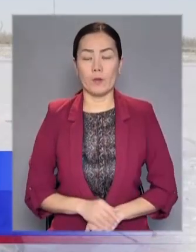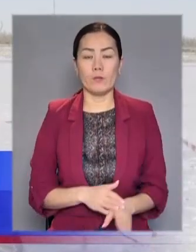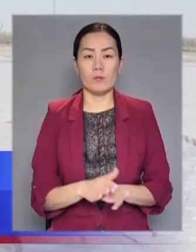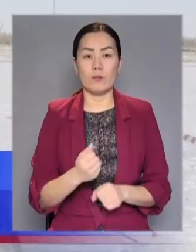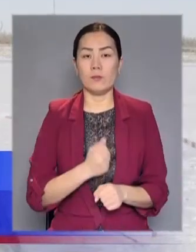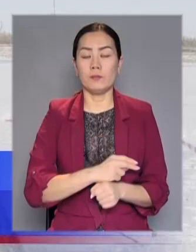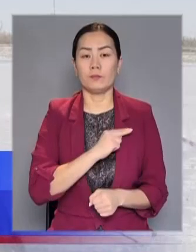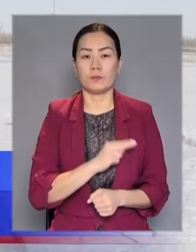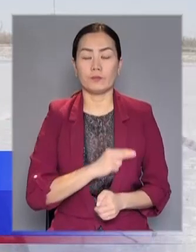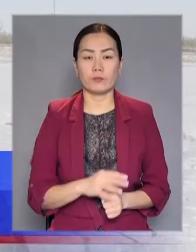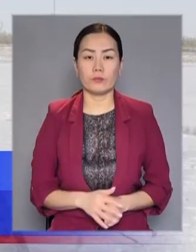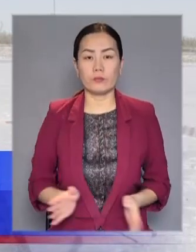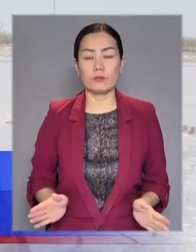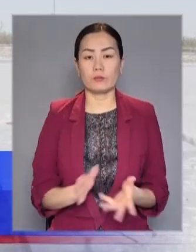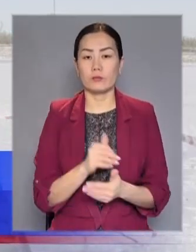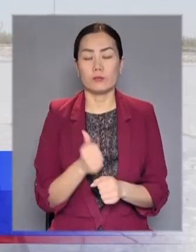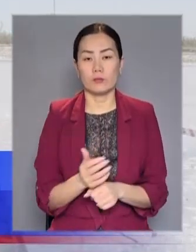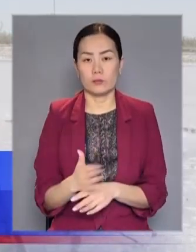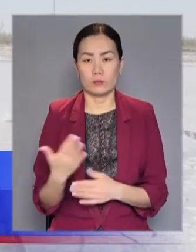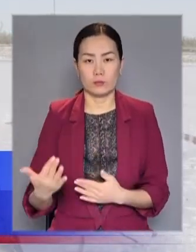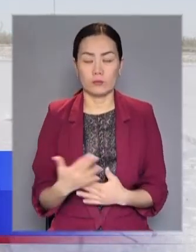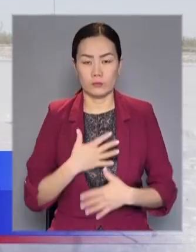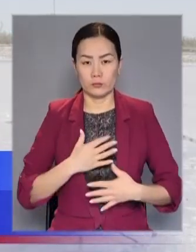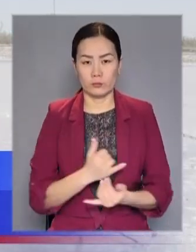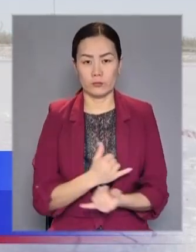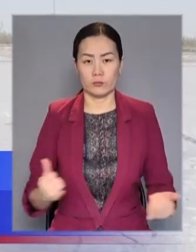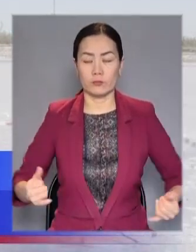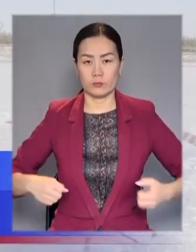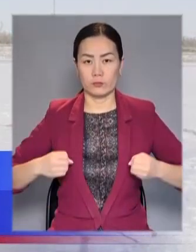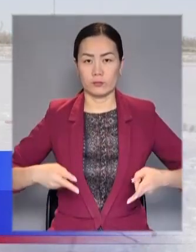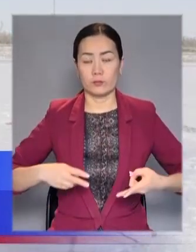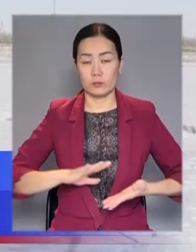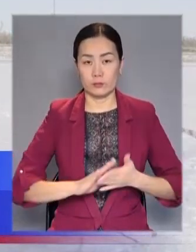атқарылды. Аэрациялық жұмыстардың негізгі мақсатына балықтарды оттегімен қамту жұмыстары.